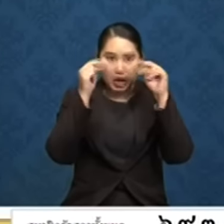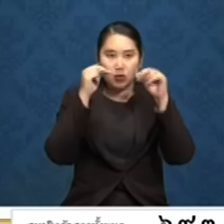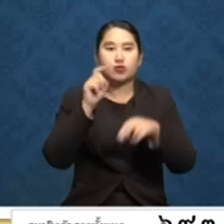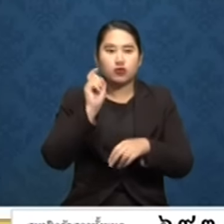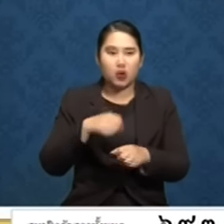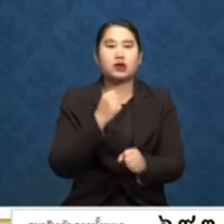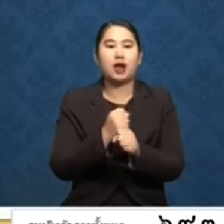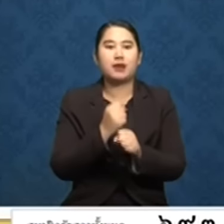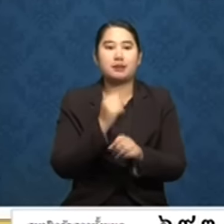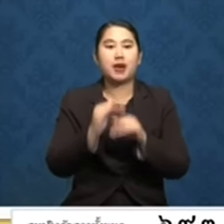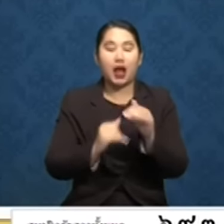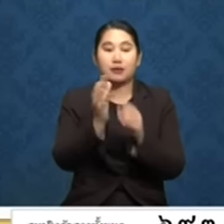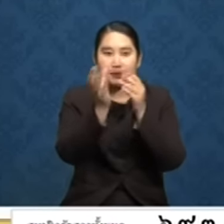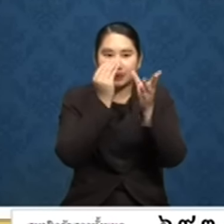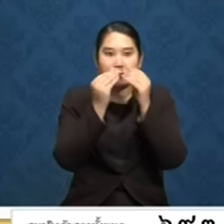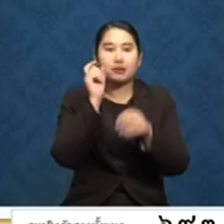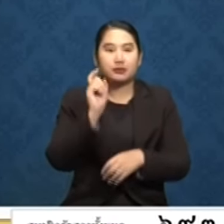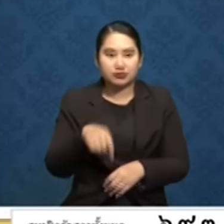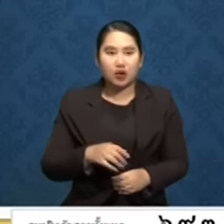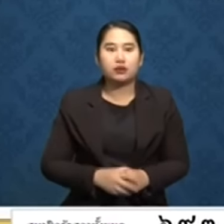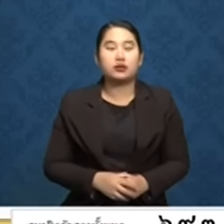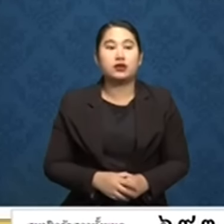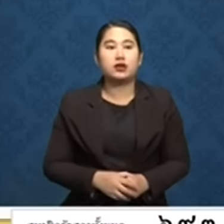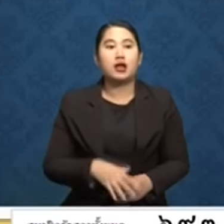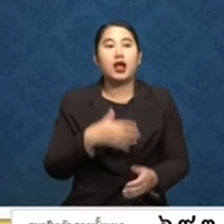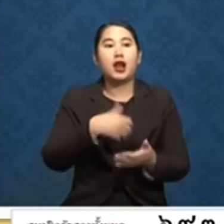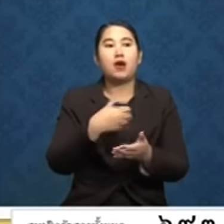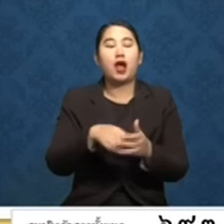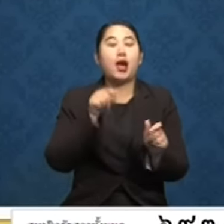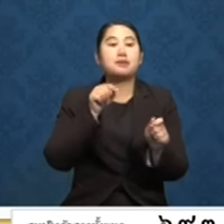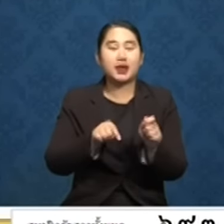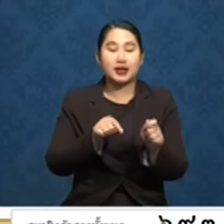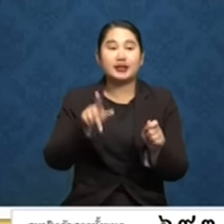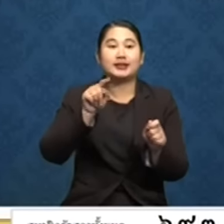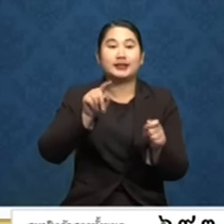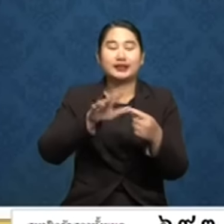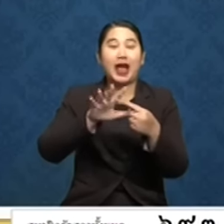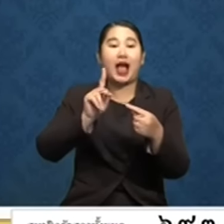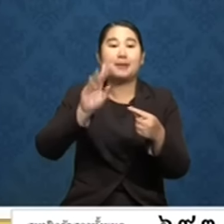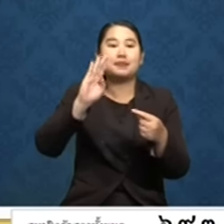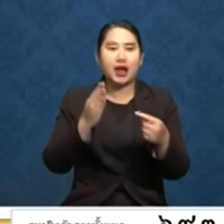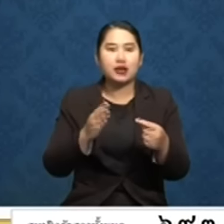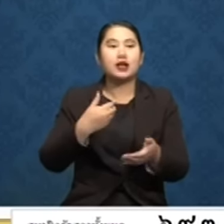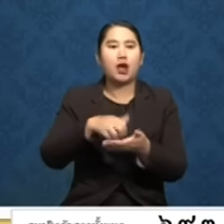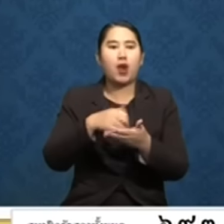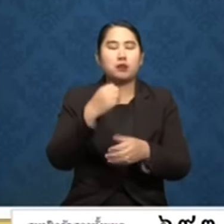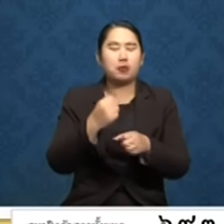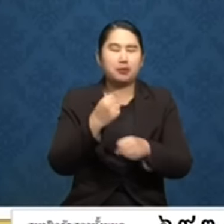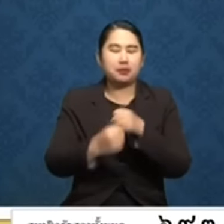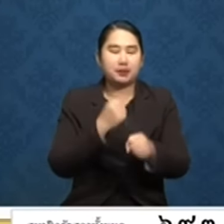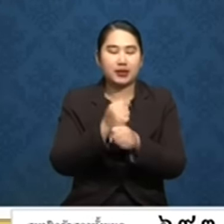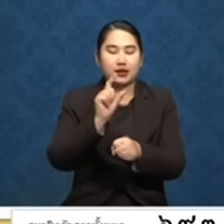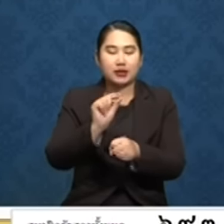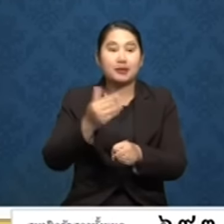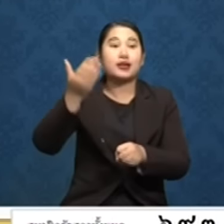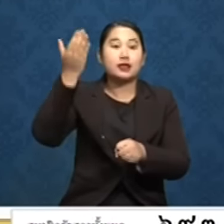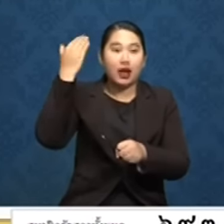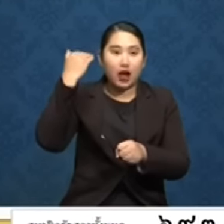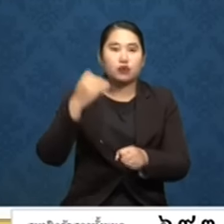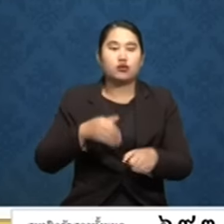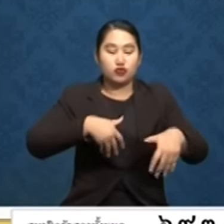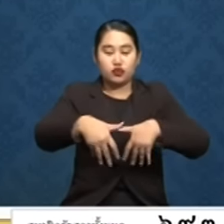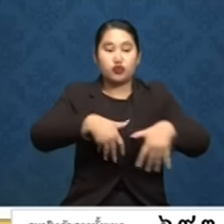ทศนี้ต้องเรียนรู้ครับเหตุการณ์ตากใบเกิดขึ้นวันที่25ตุลาคมเกือบ20ปีที่แล้วพี่น้องประชาชน